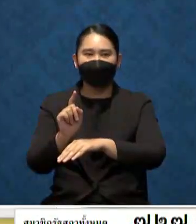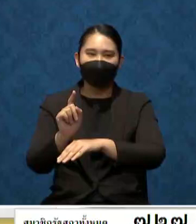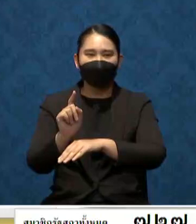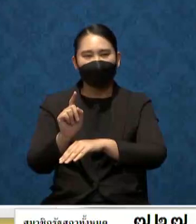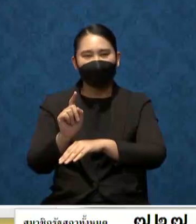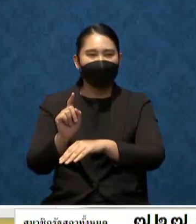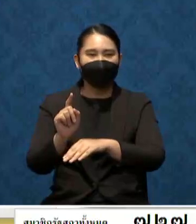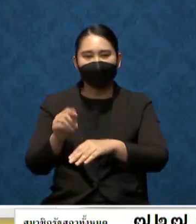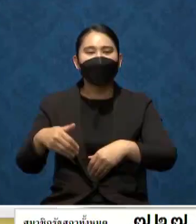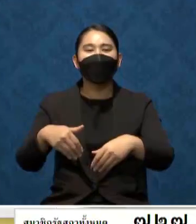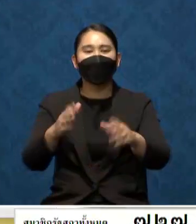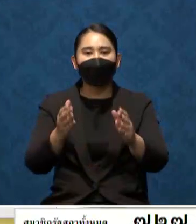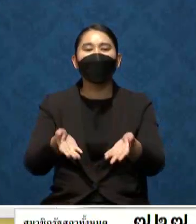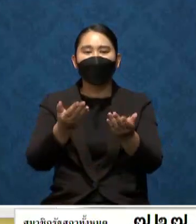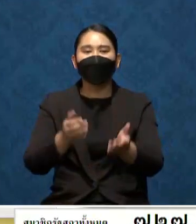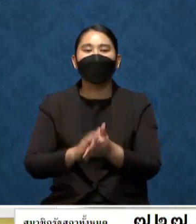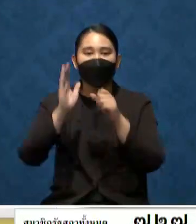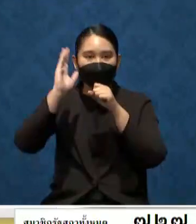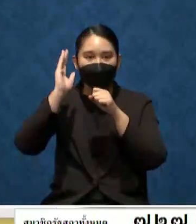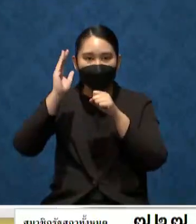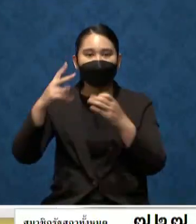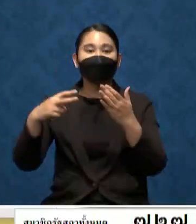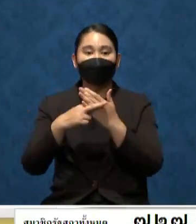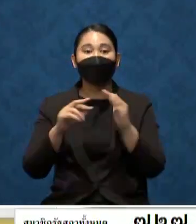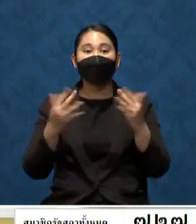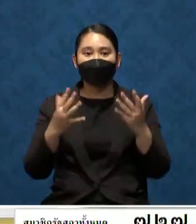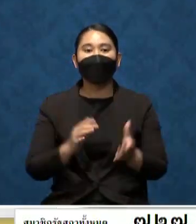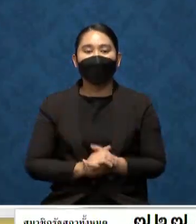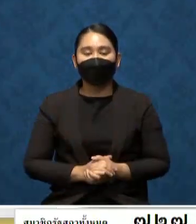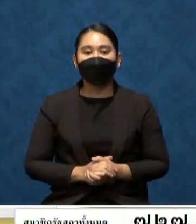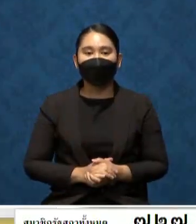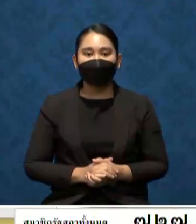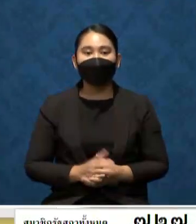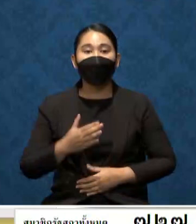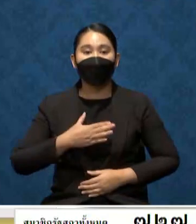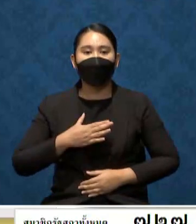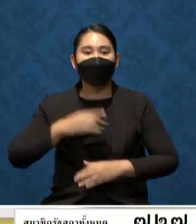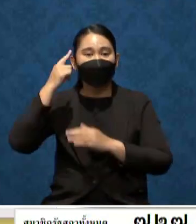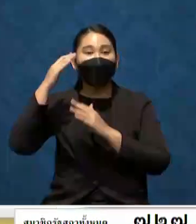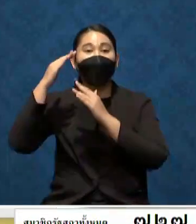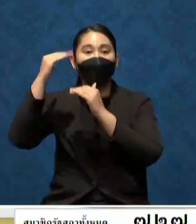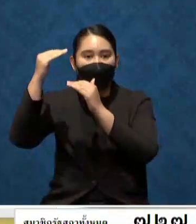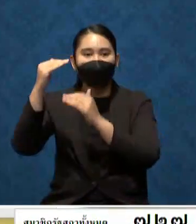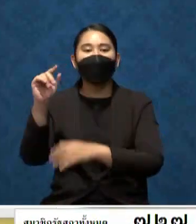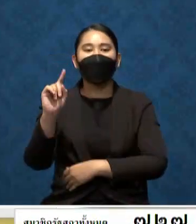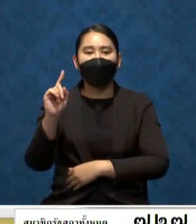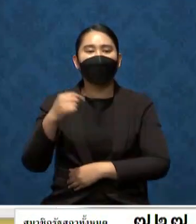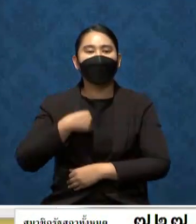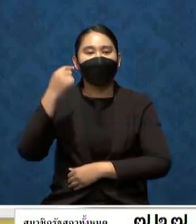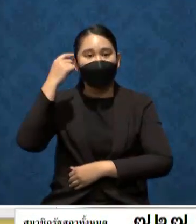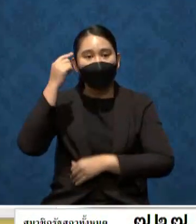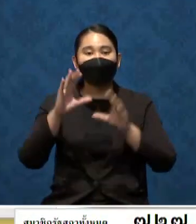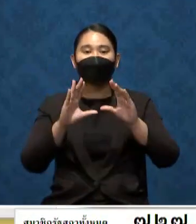อาจจะปล่อยให้อภิปรายเพื่อจะไม่ได้ขัดจังหวะนะครับก็ผมหวังว่าบรรยากาศ